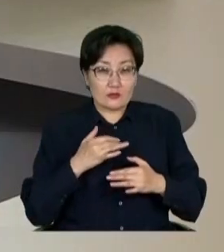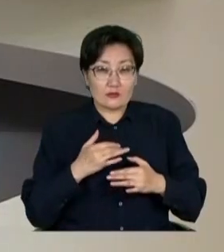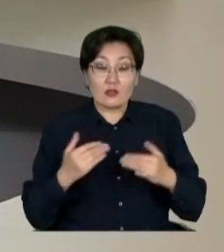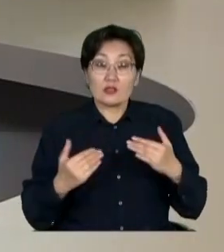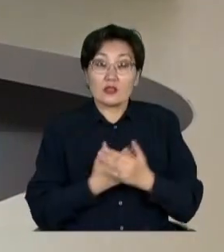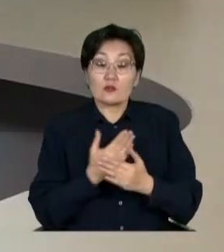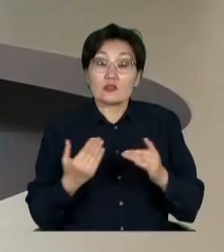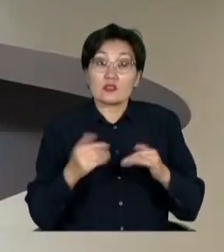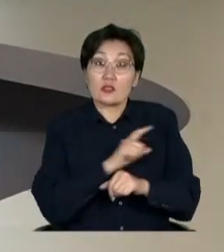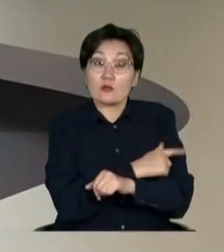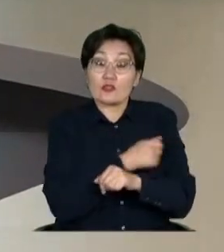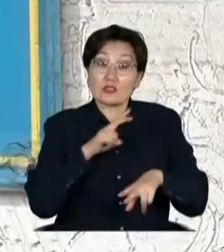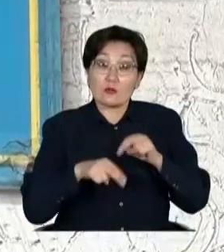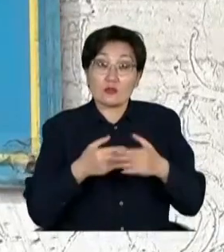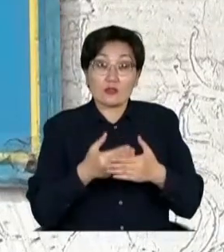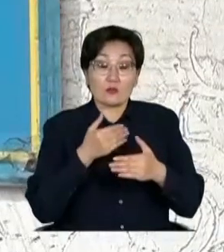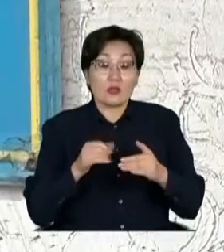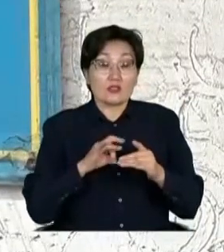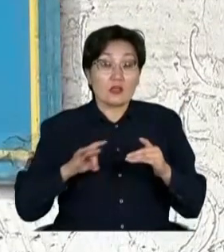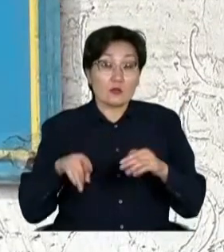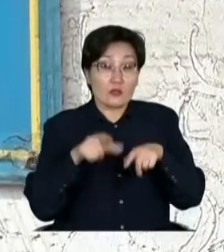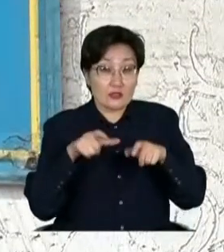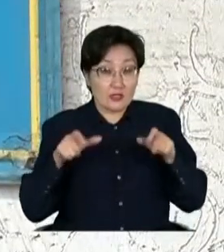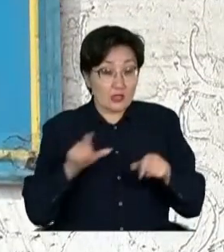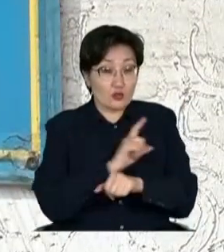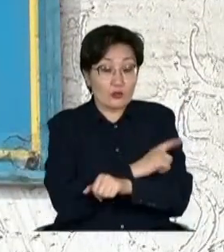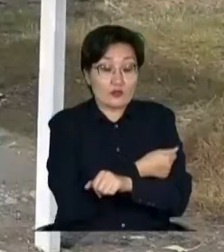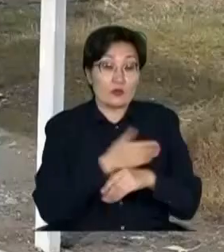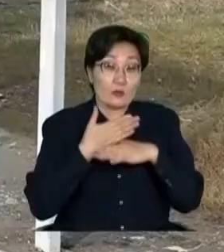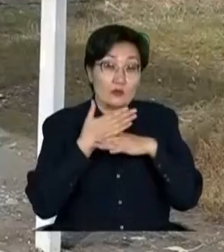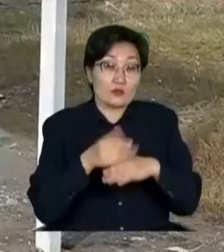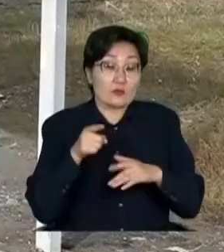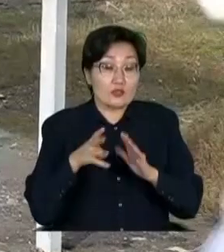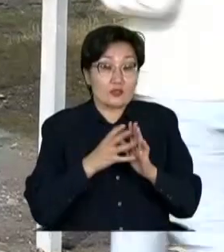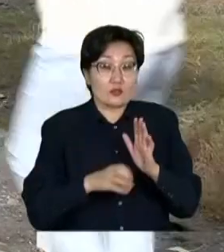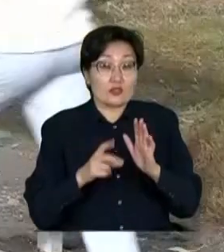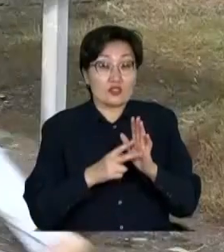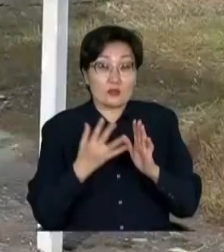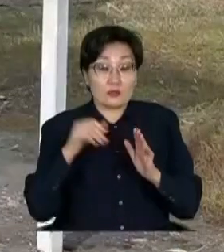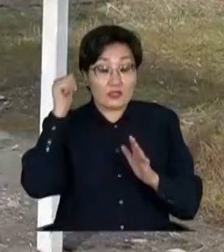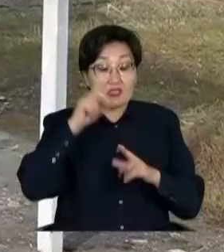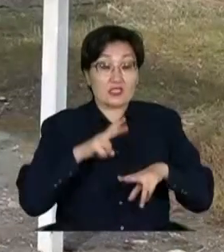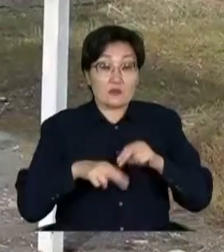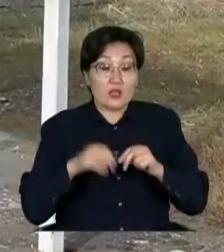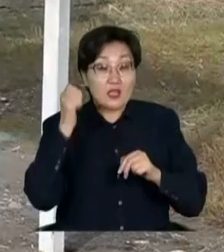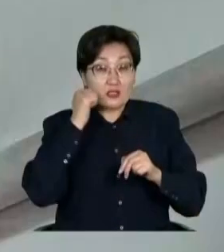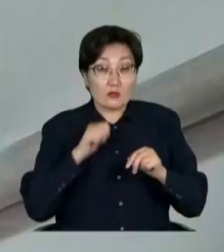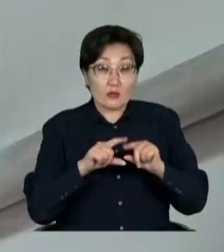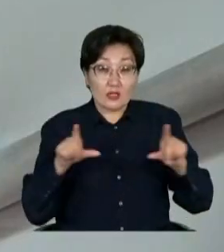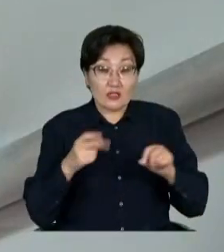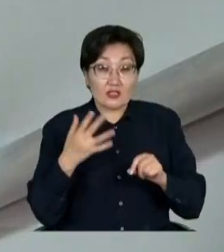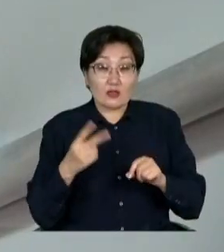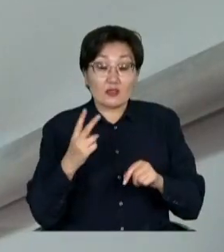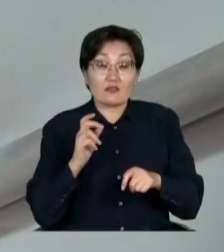Жаңа амбулатория салынғанға дейін шағын аудан тұрғындарына медициналық көмек 1975 жылы салынған 52 шаршы